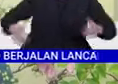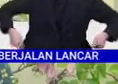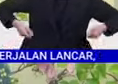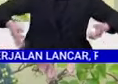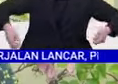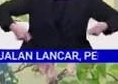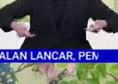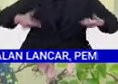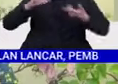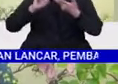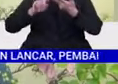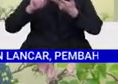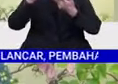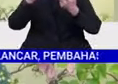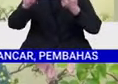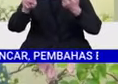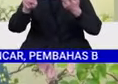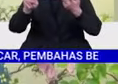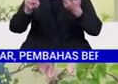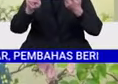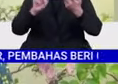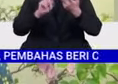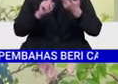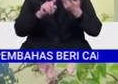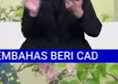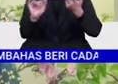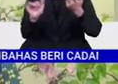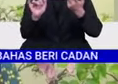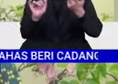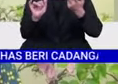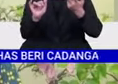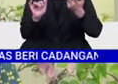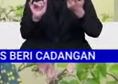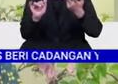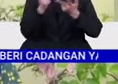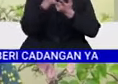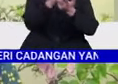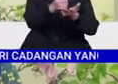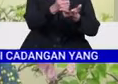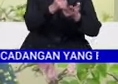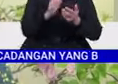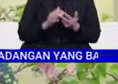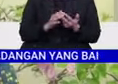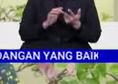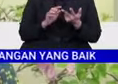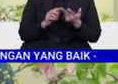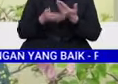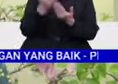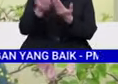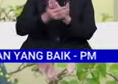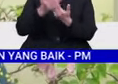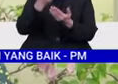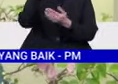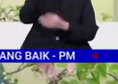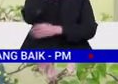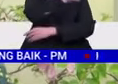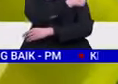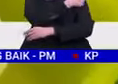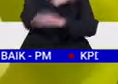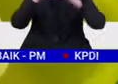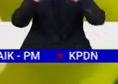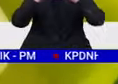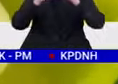mereka yang Oke Yuang orang-orang taiga kita akan beri pakaian yang memudahkan untuk diberi masih di